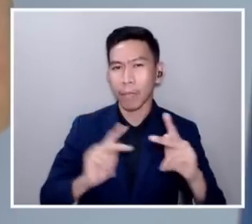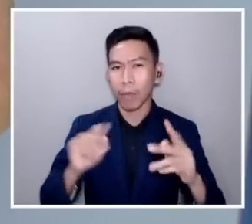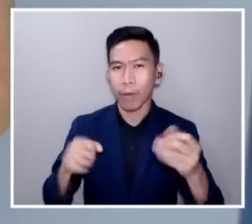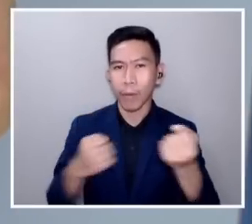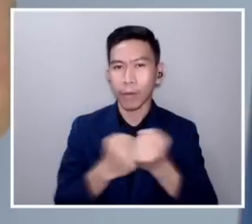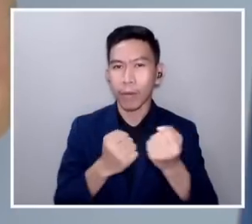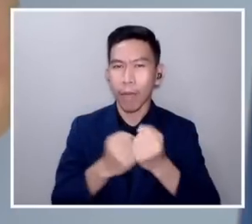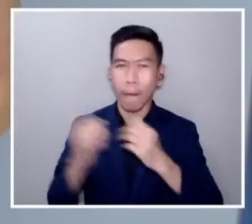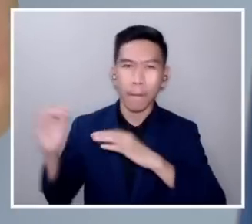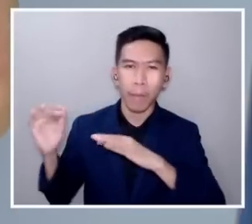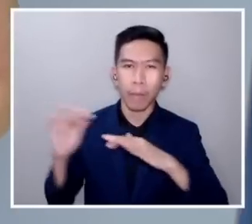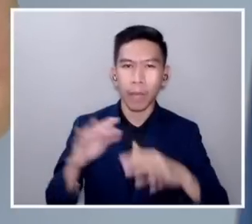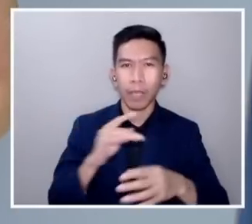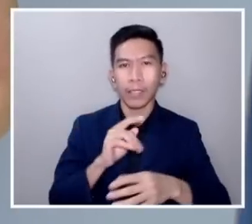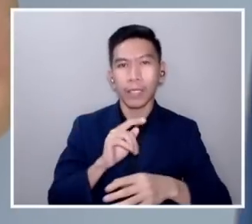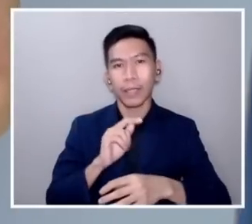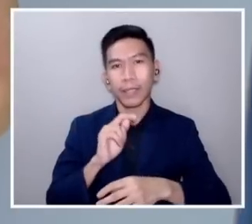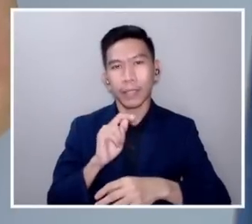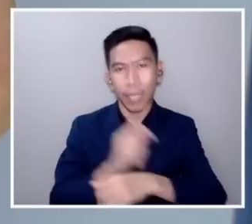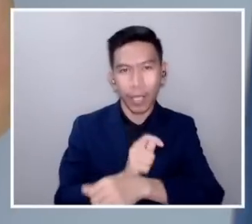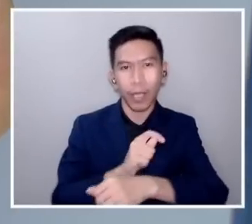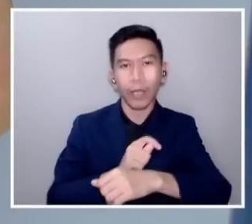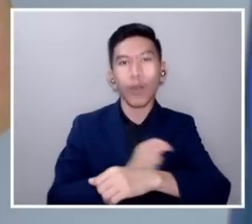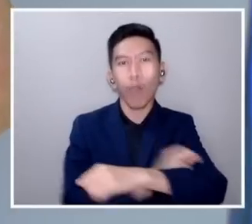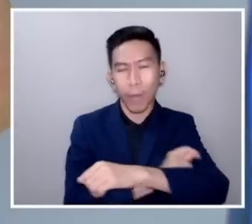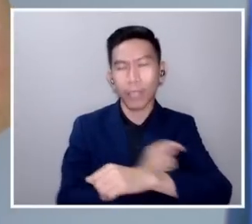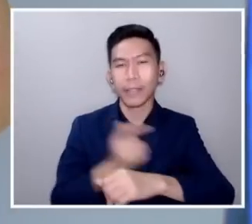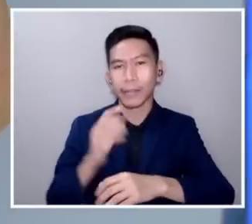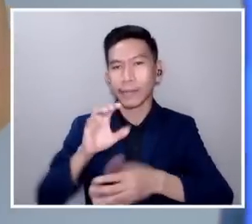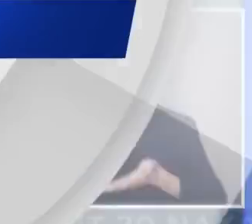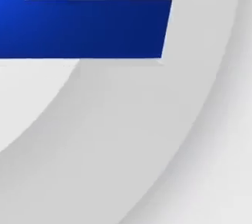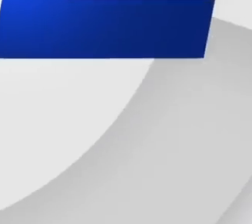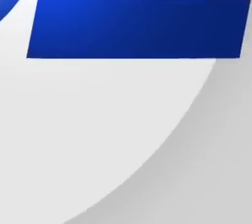sa Tacloban City. Nagpapatrol, Robert Mano.